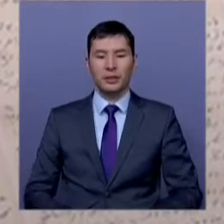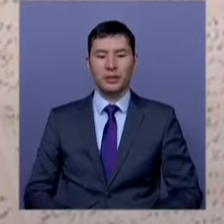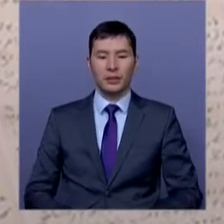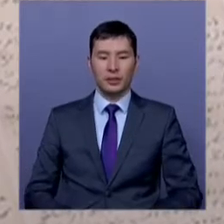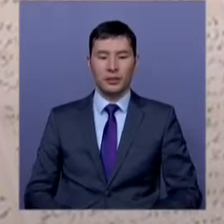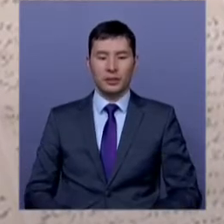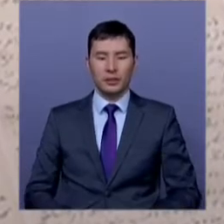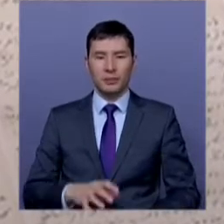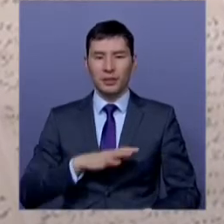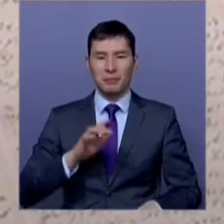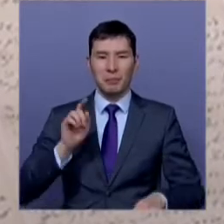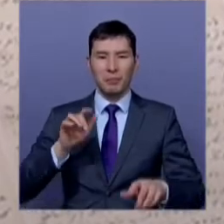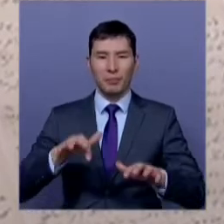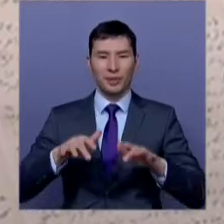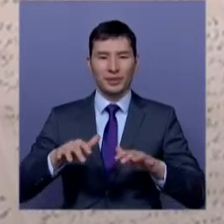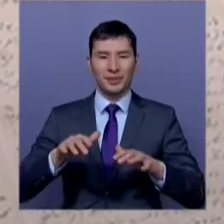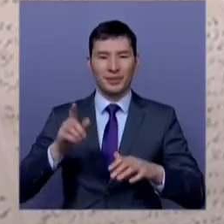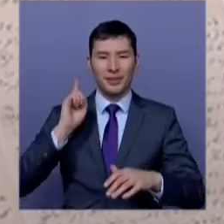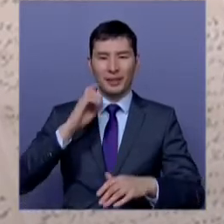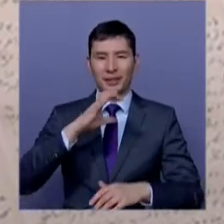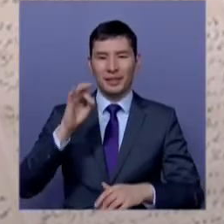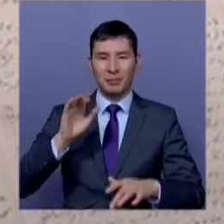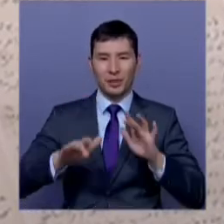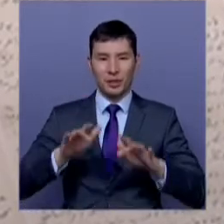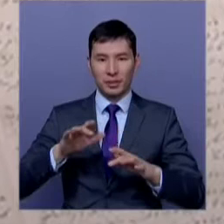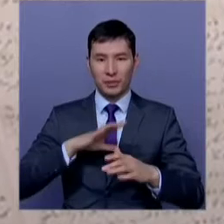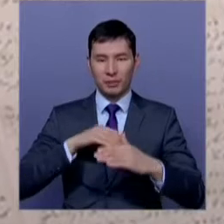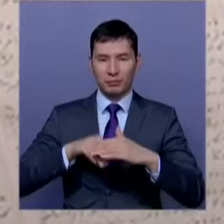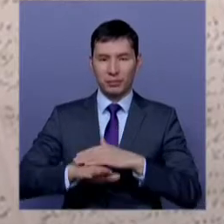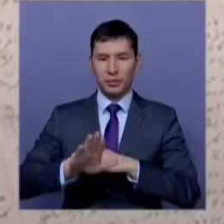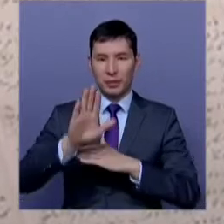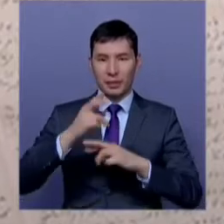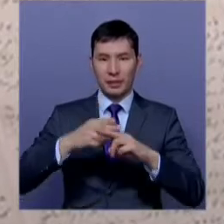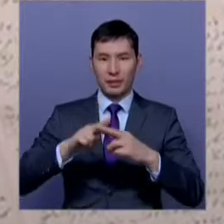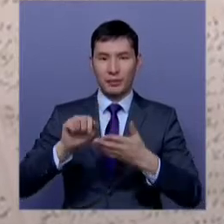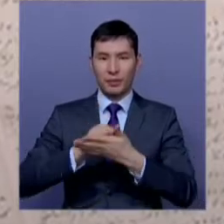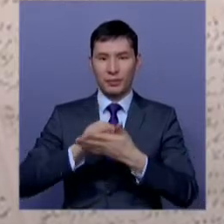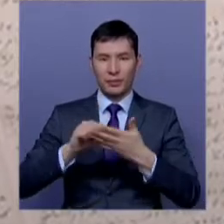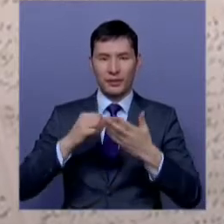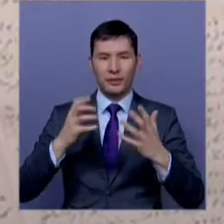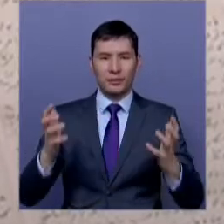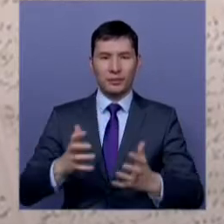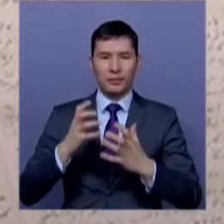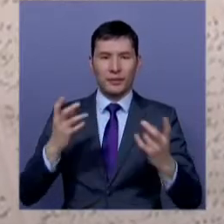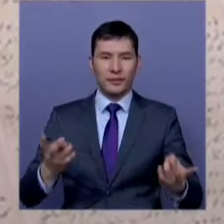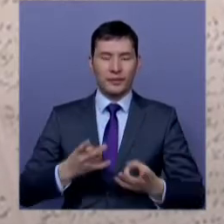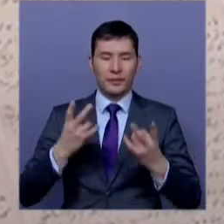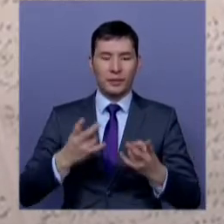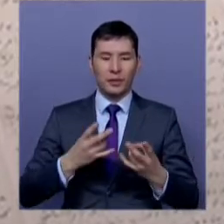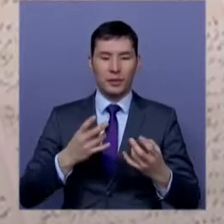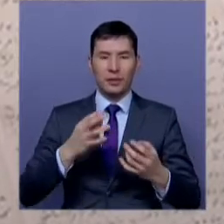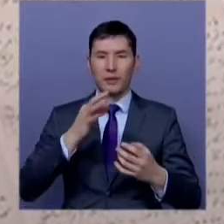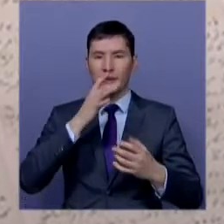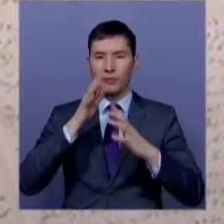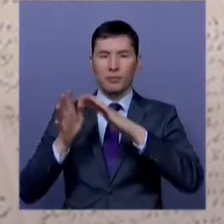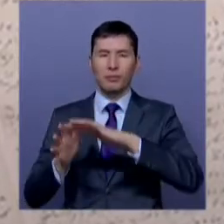машинка пестейміз ғой. Сондай мен кітап етіп шығарған. Сол кітапта бүкіл Қазақстан бойынша бір экземпляр ғана, соның біреу біздің